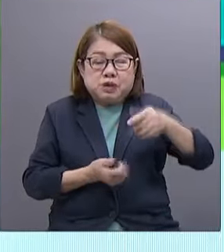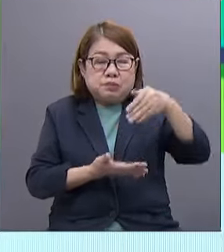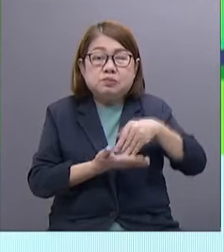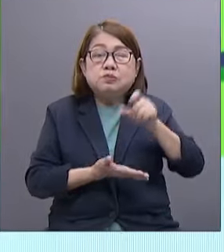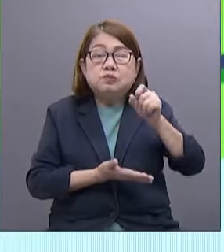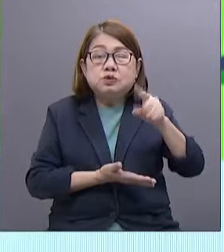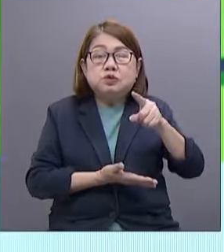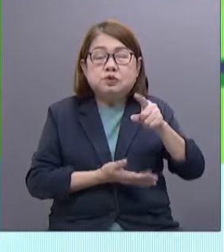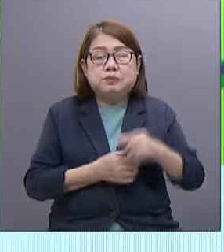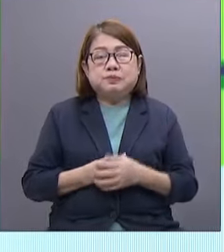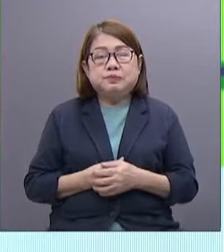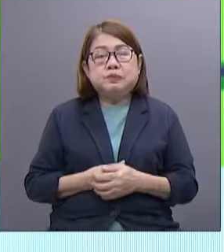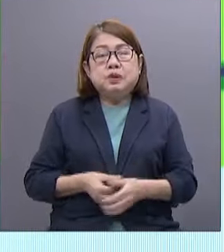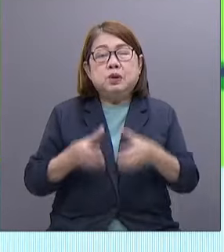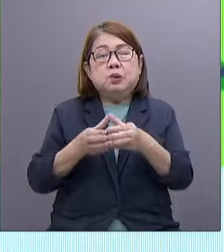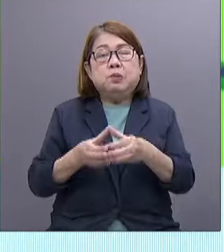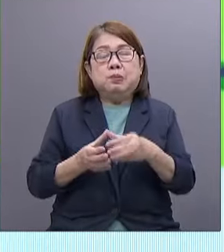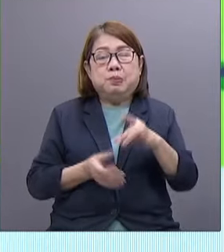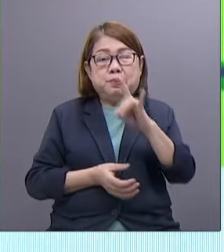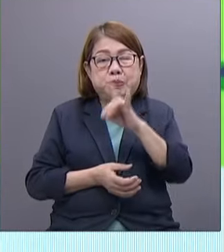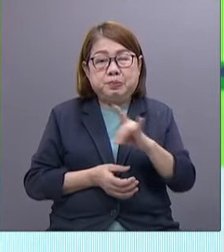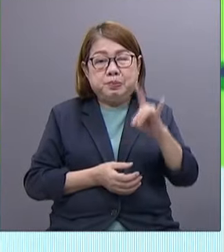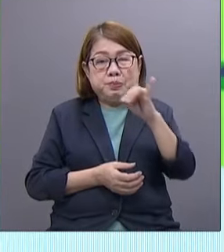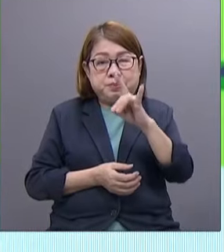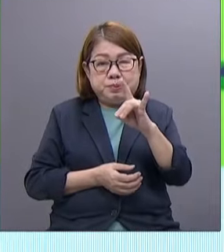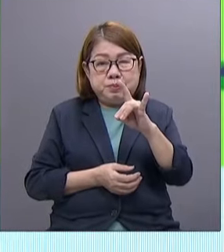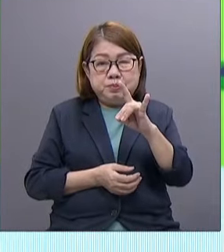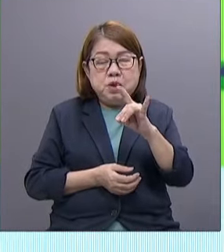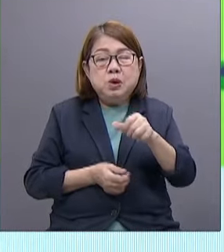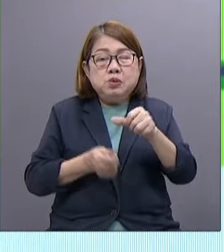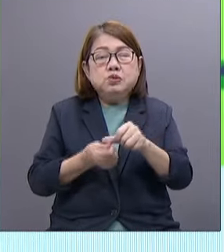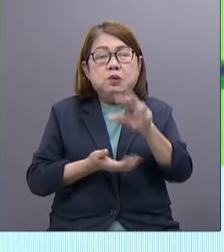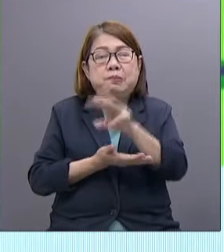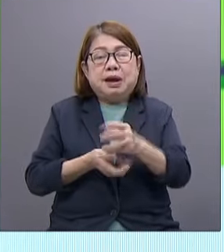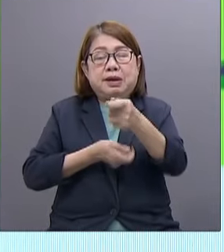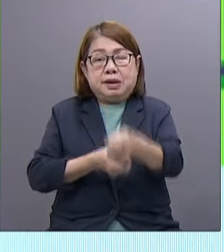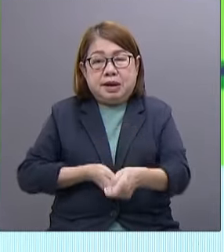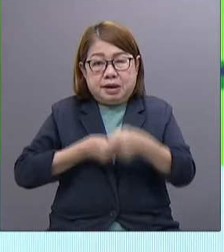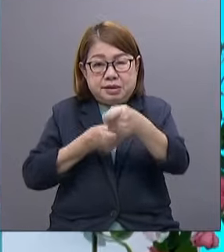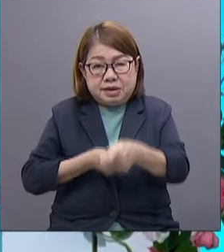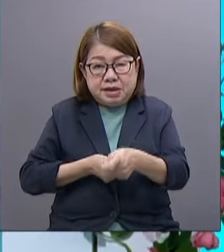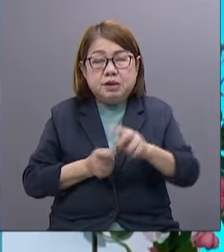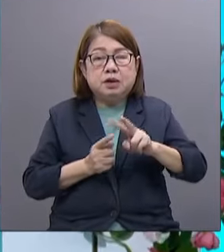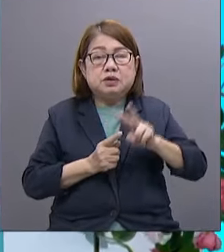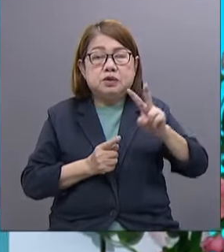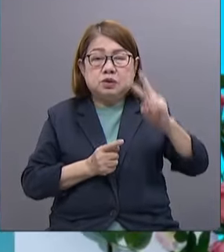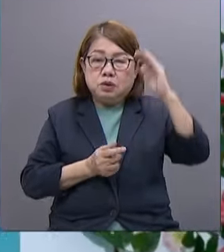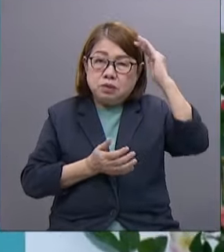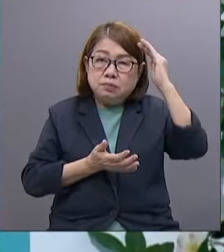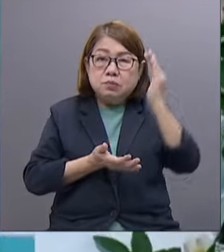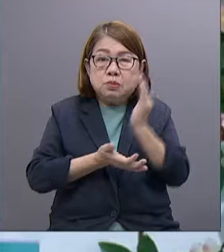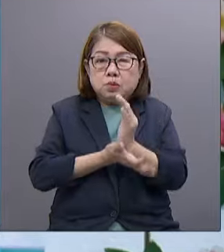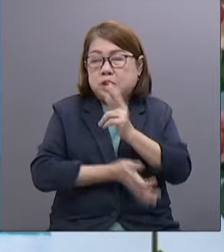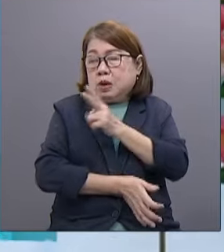ทางสัตวแพทย์คณะสัตวแพทยศาสตร์มหาวิทยาลัยเกษตรศาสตร์ค่ะและท่านที่ 2นะคะพันตำรวจโทดรบัณฑิต